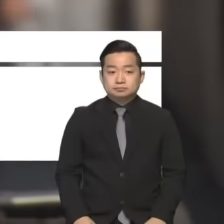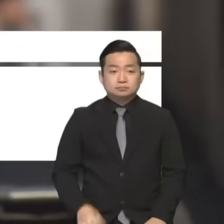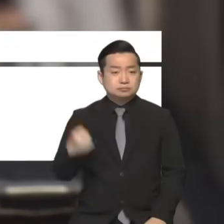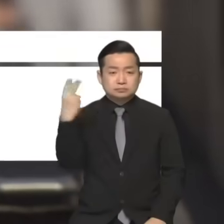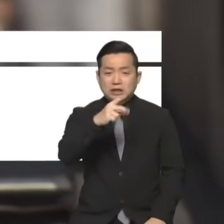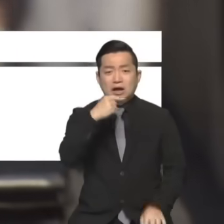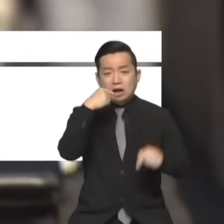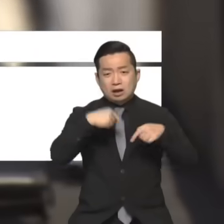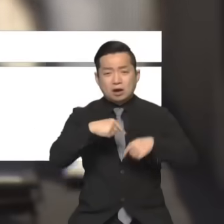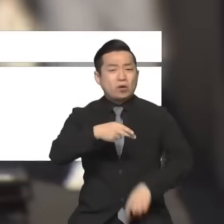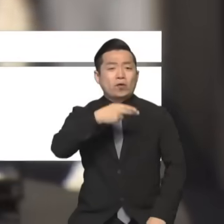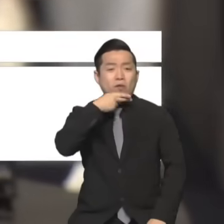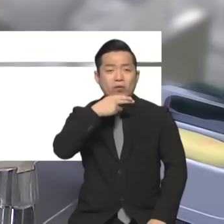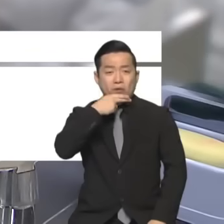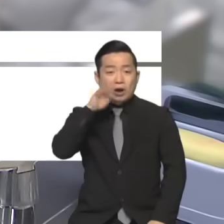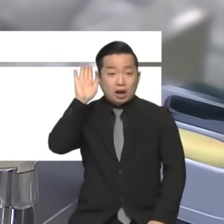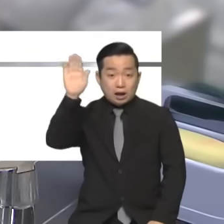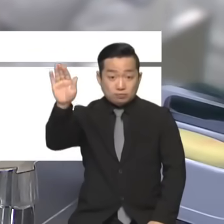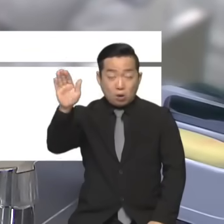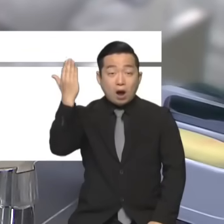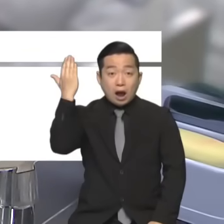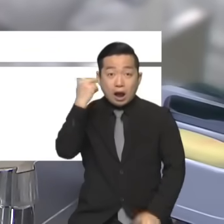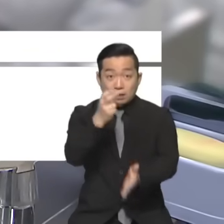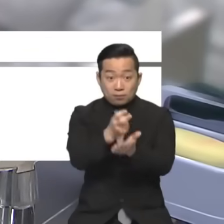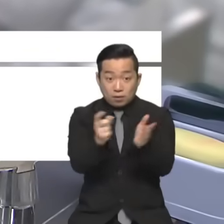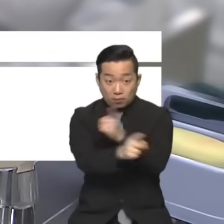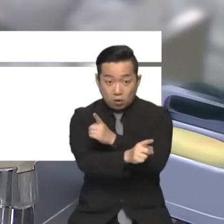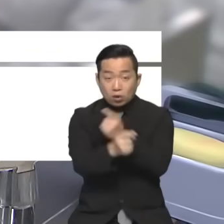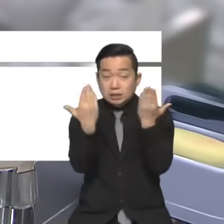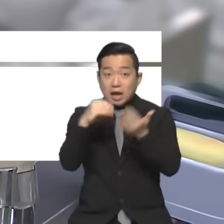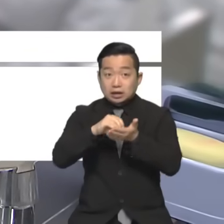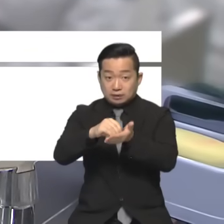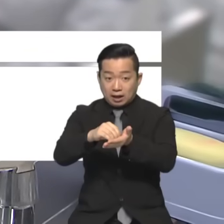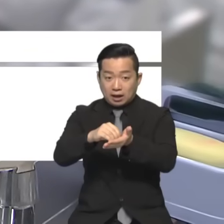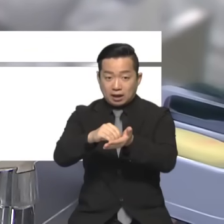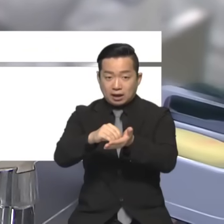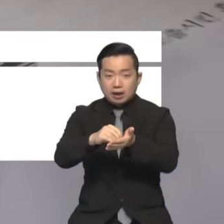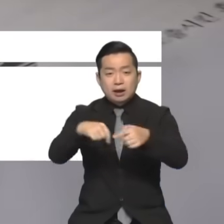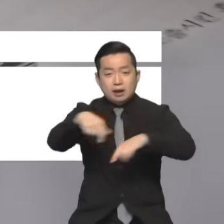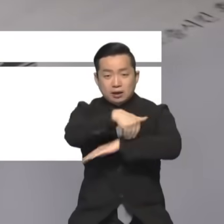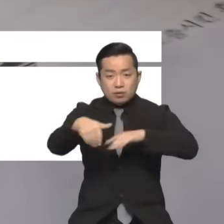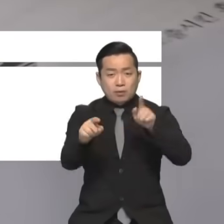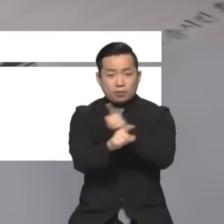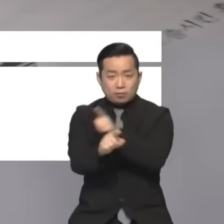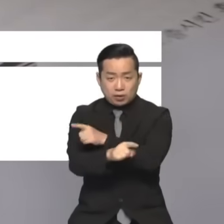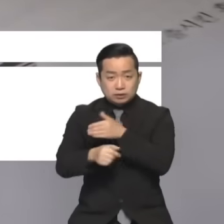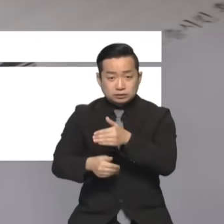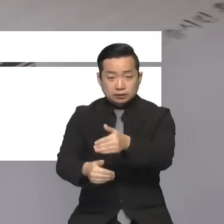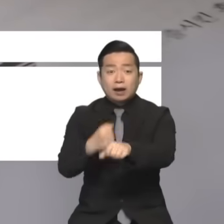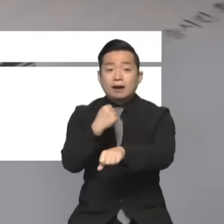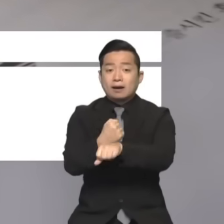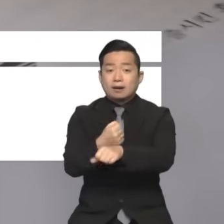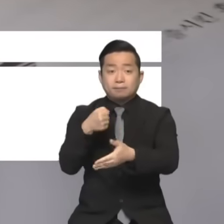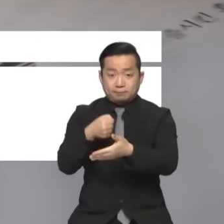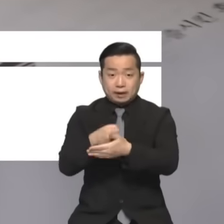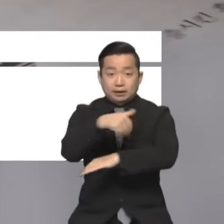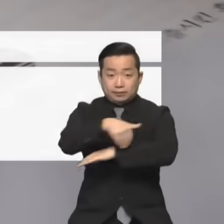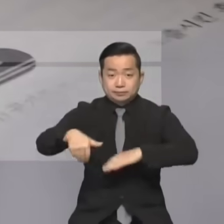없습니다. 앞으로 학칙 개정을 하고 대학 입 전형 그 시행 계획을 변경하는 등 절차를 진행할